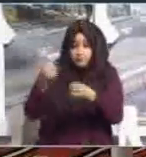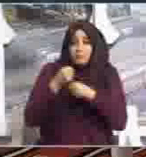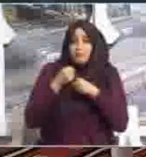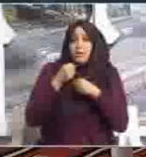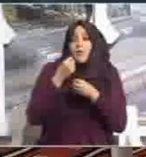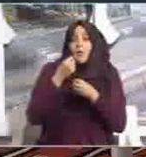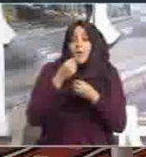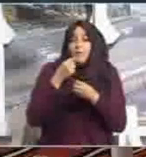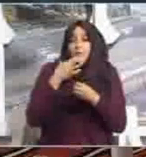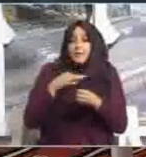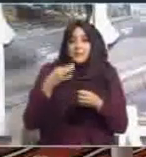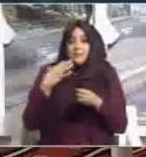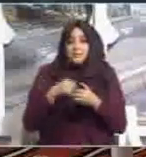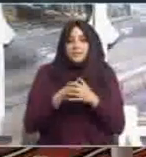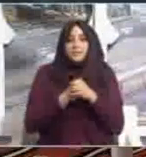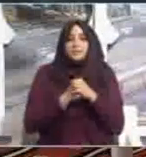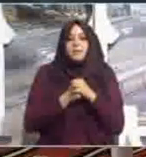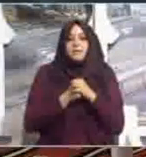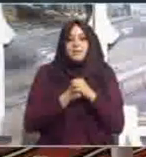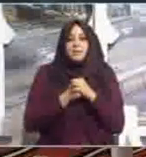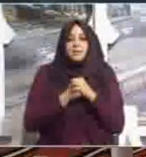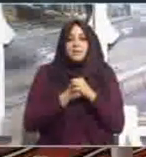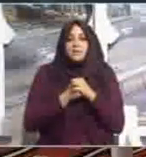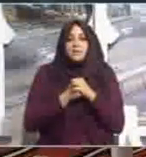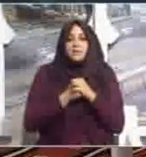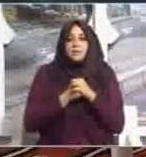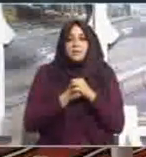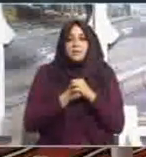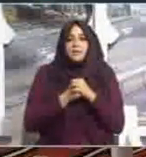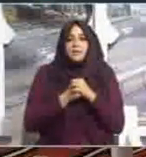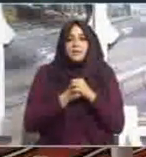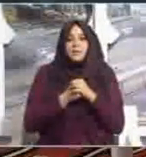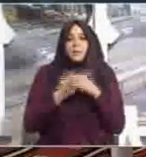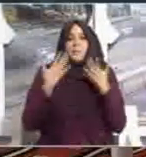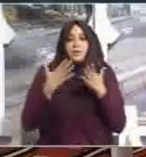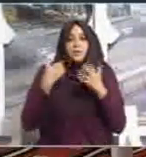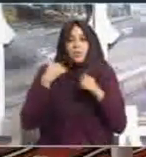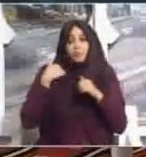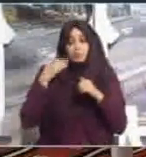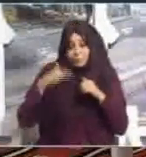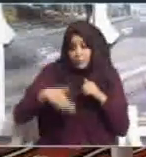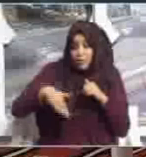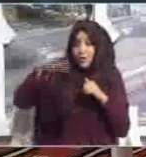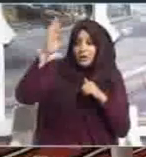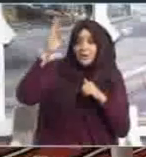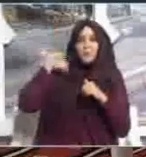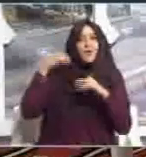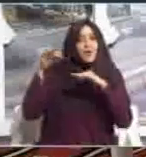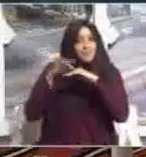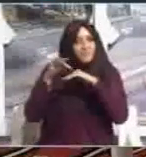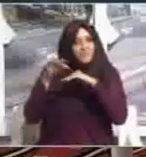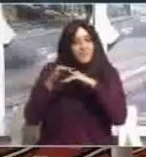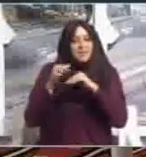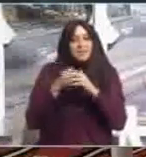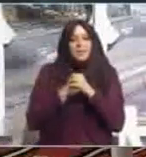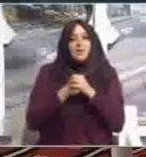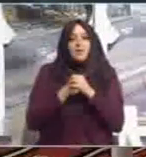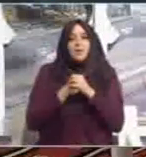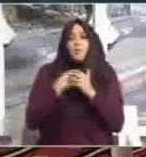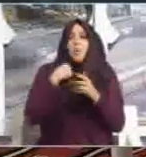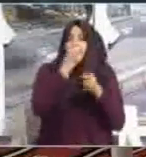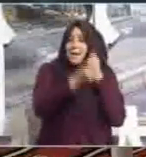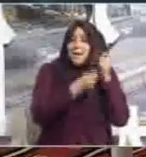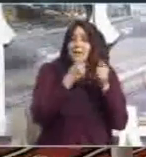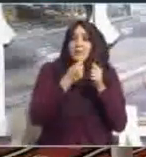وزوجت هذاك الطفل كي جبته هارون العزيز ولا يقبح فيا زوجته وكي زوجته درت عليه الدين وكل شيء